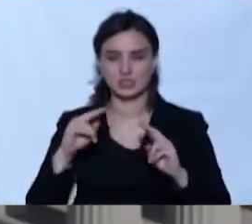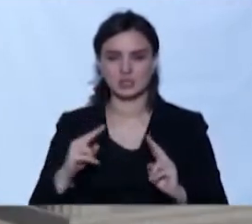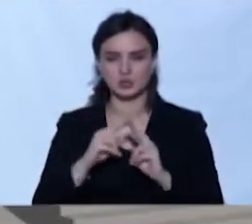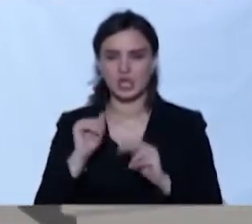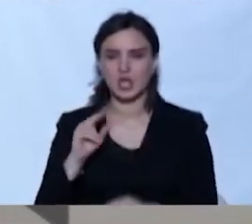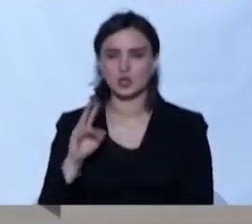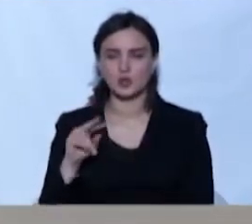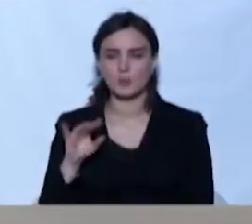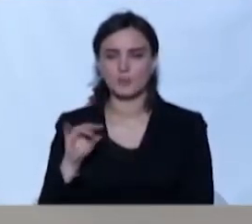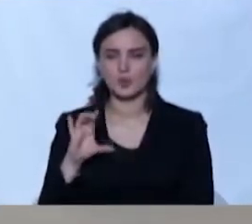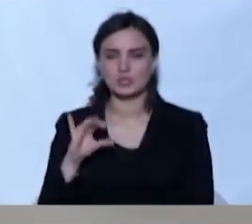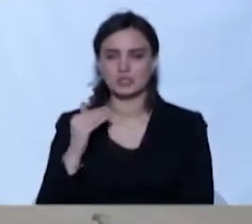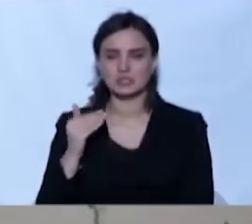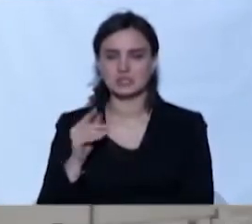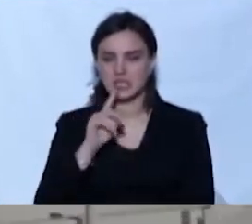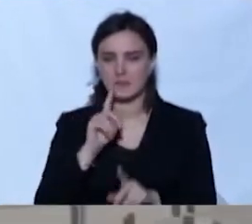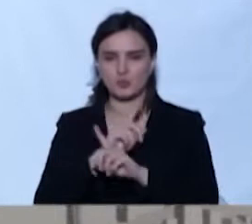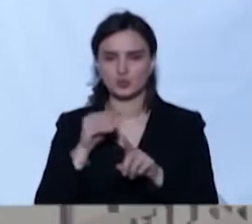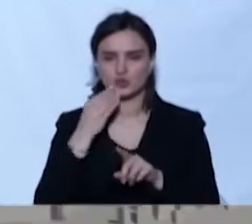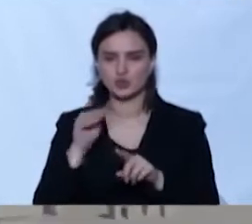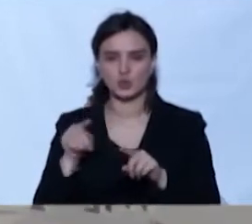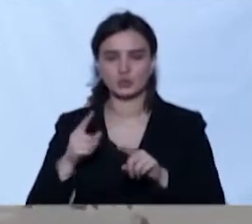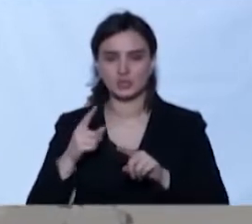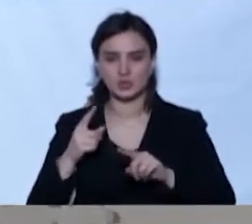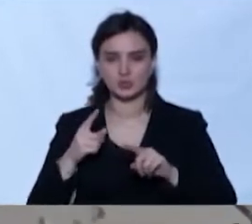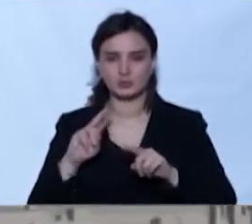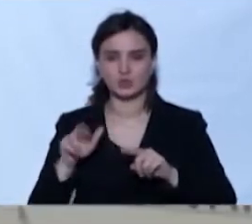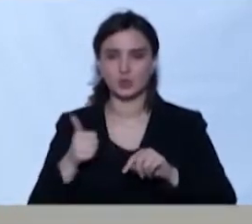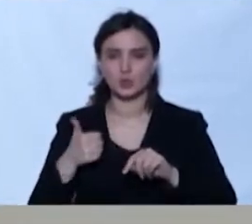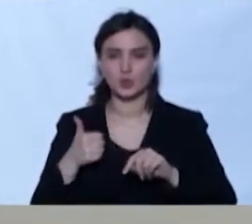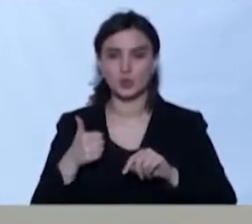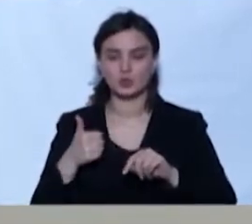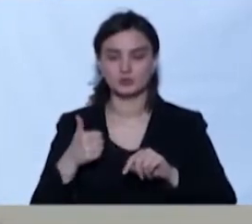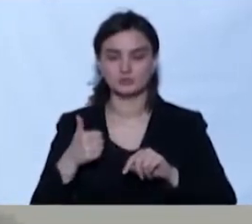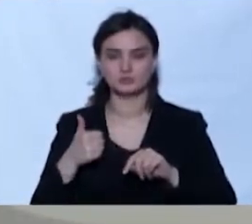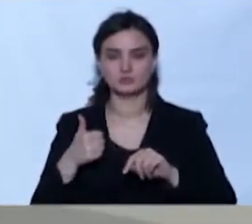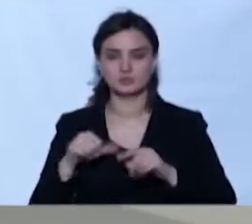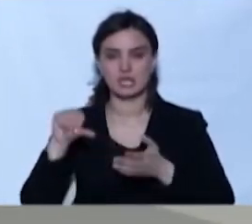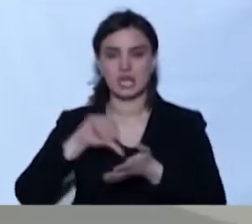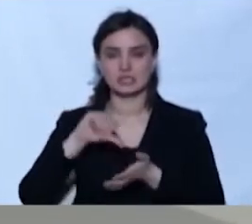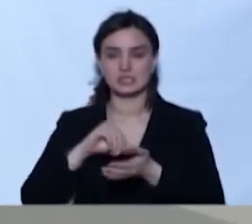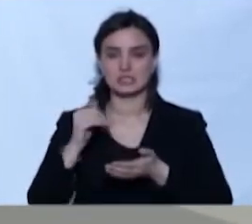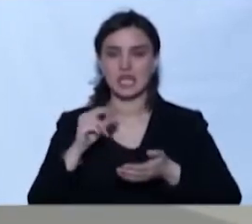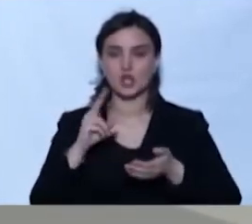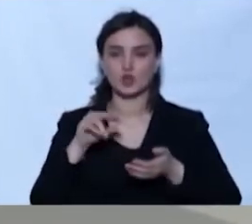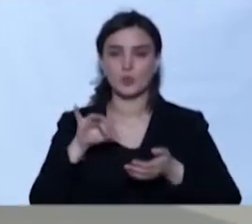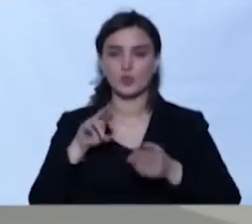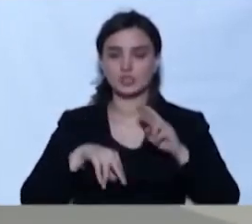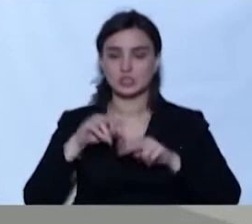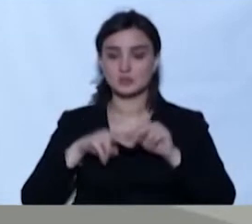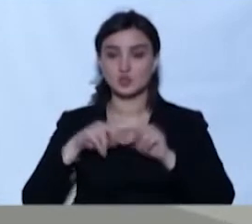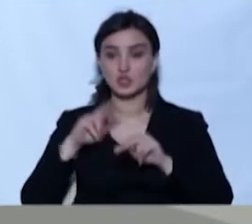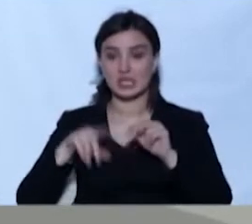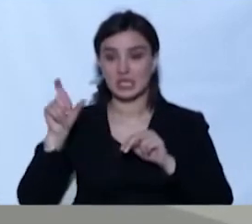ანსამბლი გამორჩეული და როგორ უდგება ათენის აკროპოლისის მშენებელი, დამგეგმარებელი,